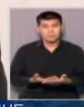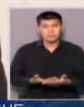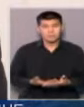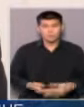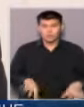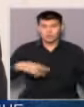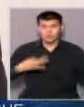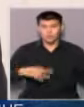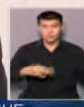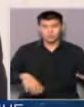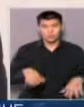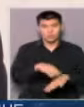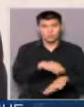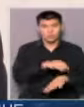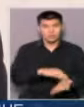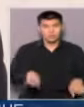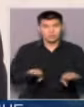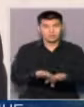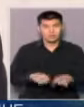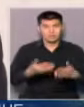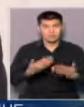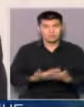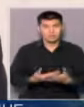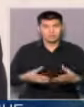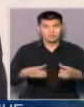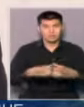күй күмбірін көкке көтерген